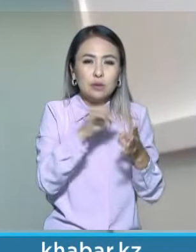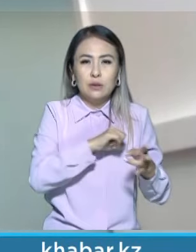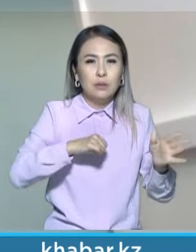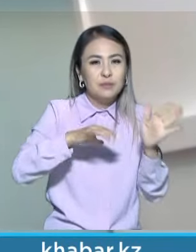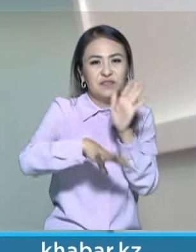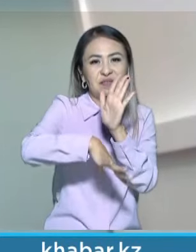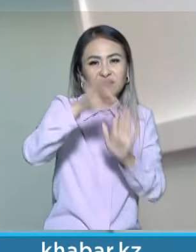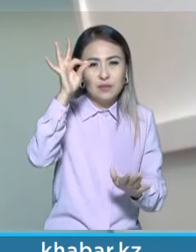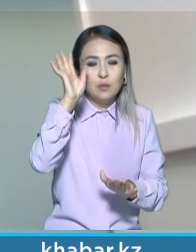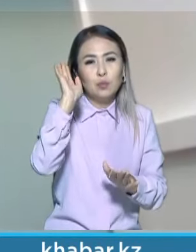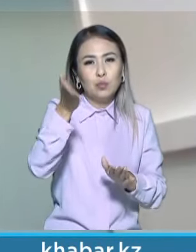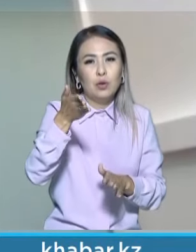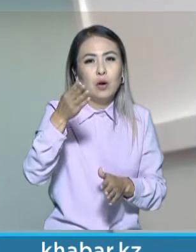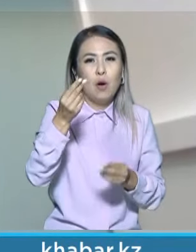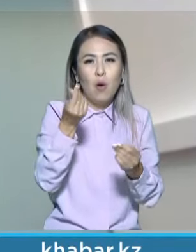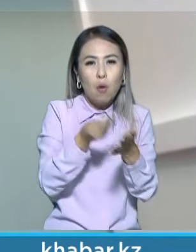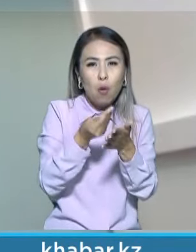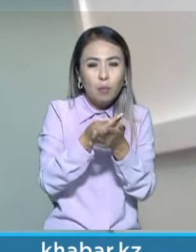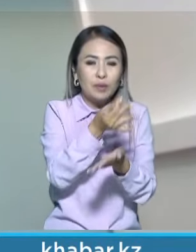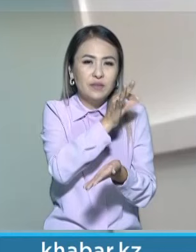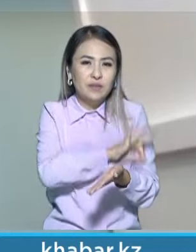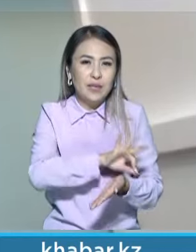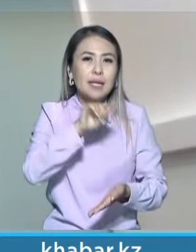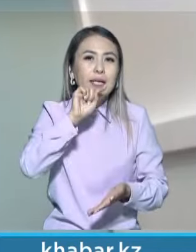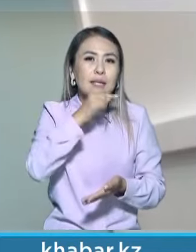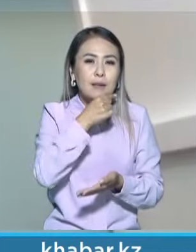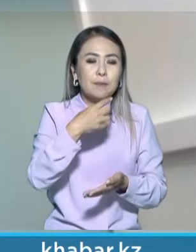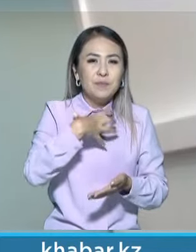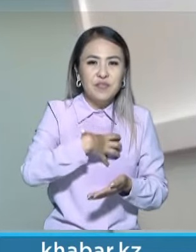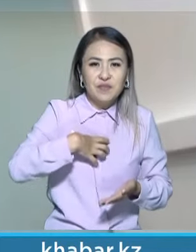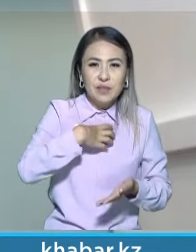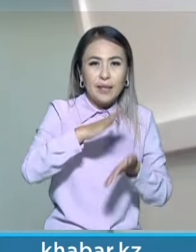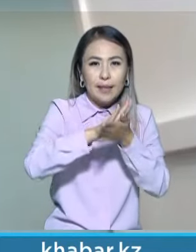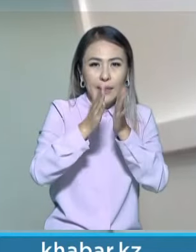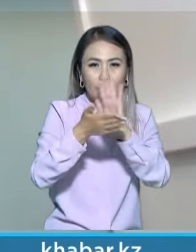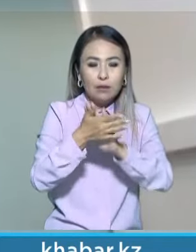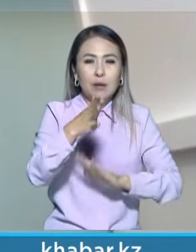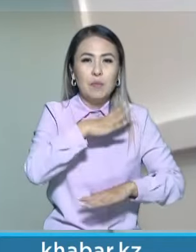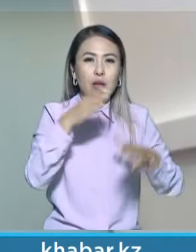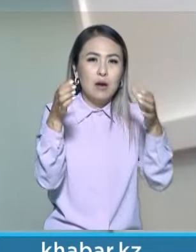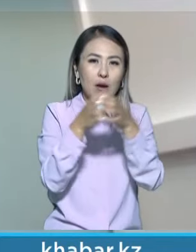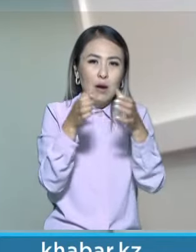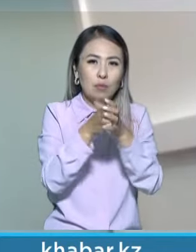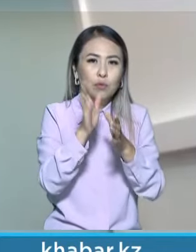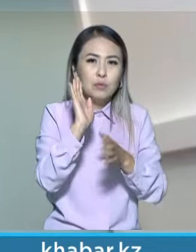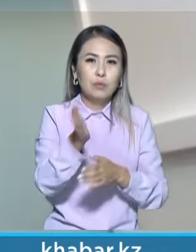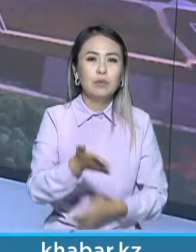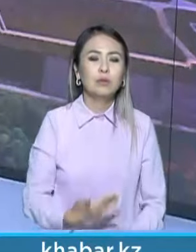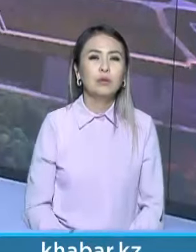таңдайды. Таңдау елдің қаржылық моделімен ұштасатын тиімді экономикалық негіздеме мен келісімшарт ұсынған компанияға түседі деп